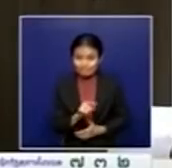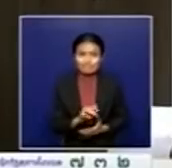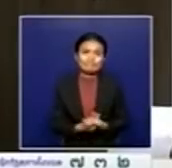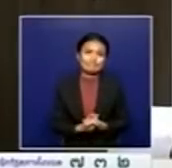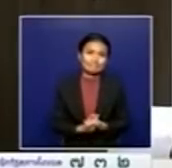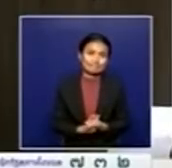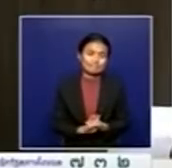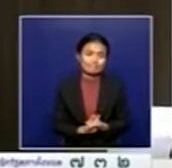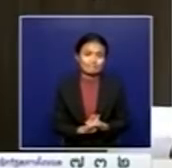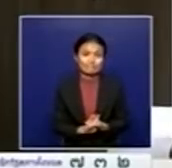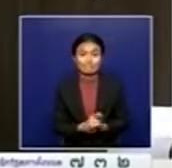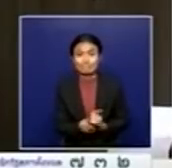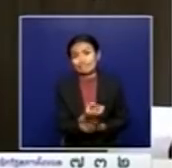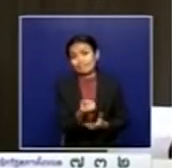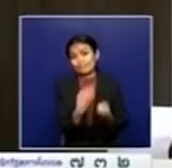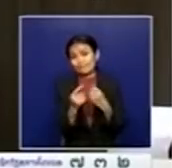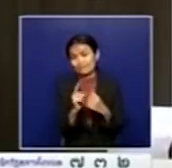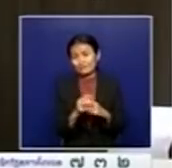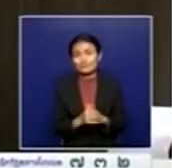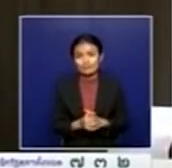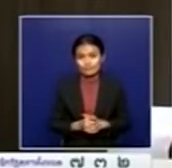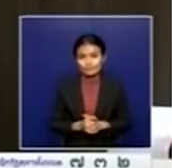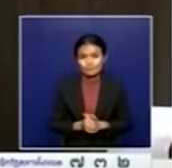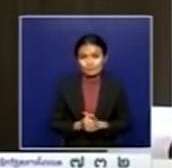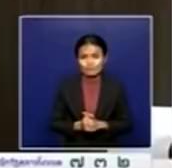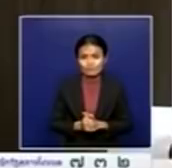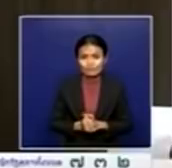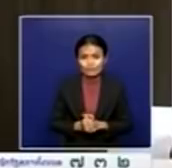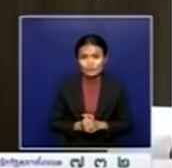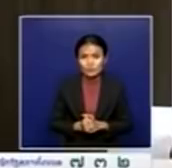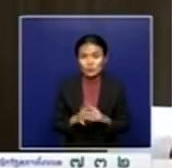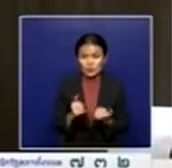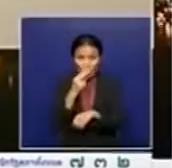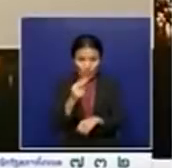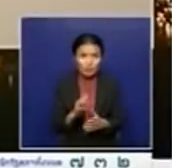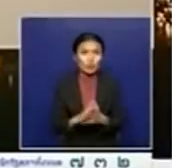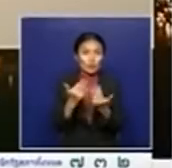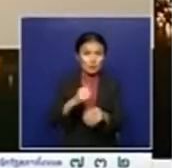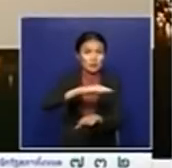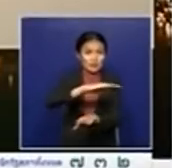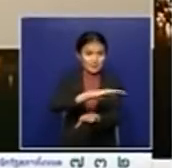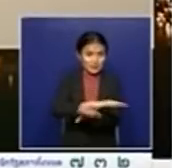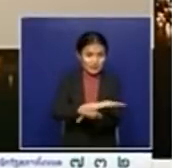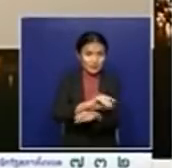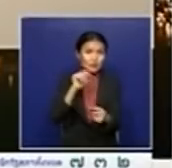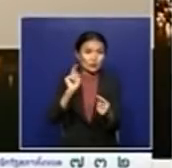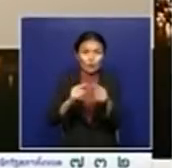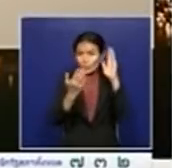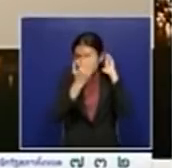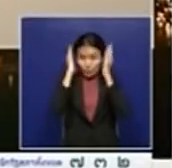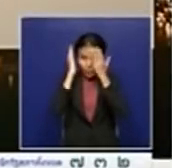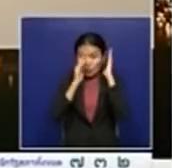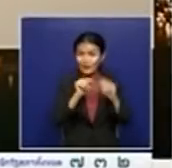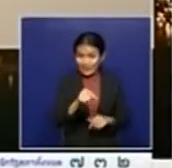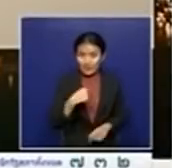นะครับที่มีตอนนี้ 260กว่านำพรรคร่วมรัฐบาลที่เป็นพัดแกนพักหลักเนี่ยนะครับทั้งประชาธิปัตย์